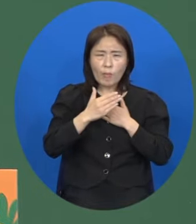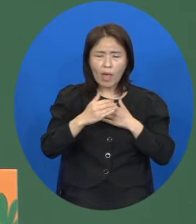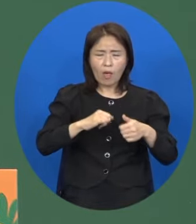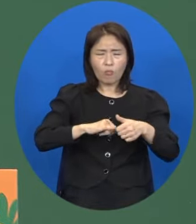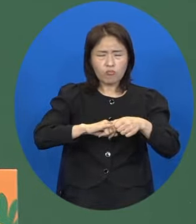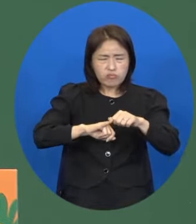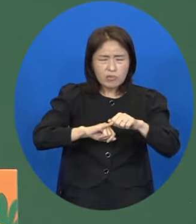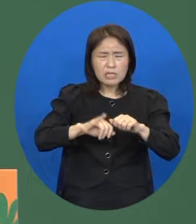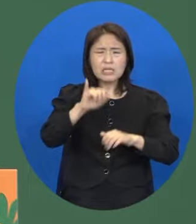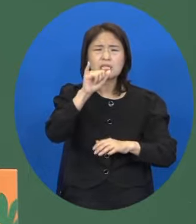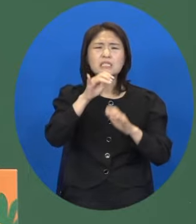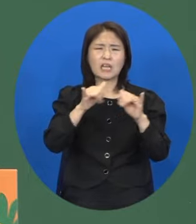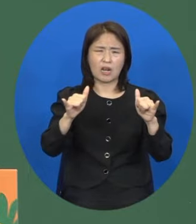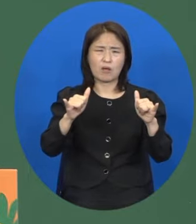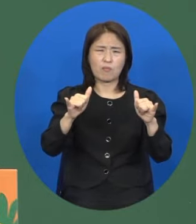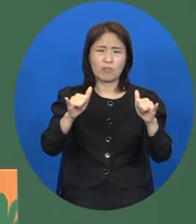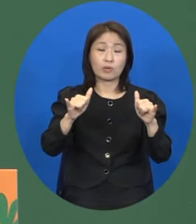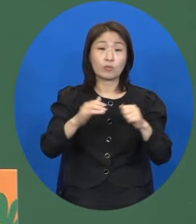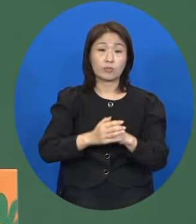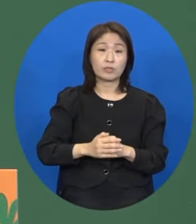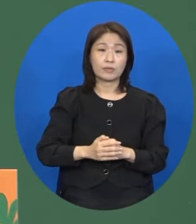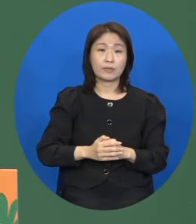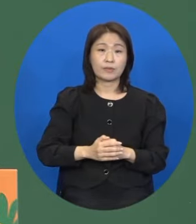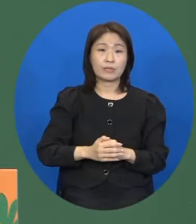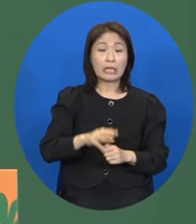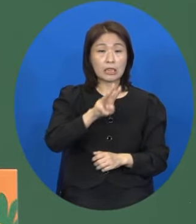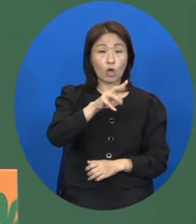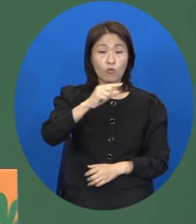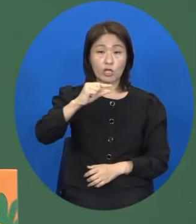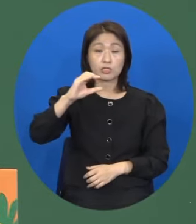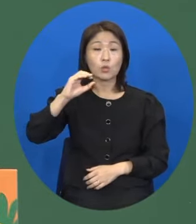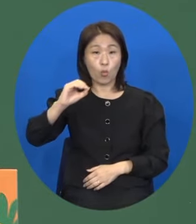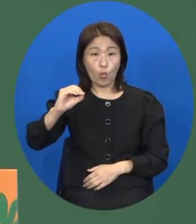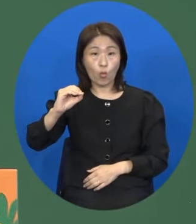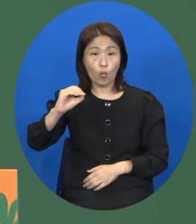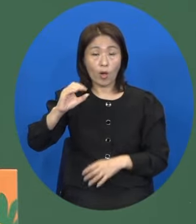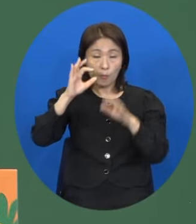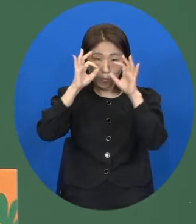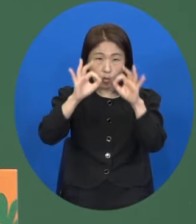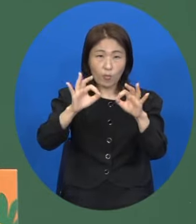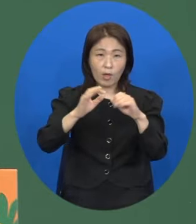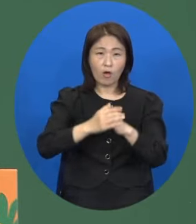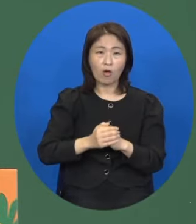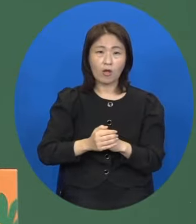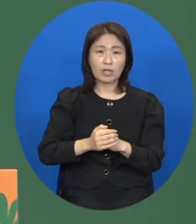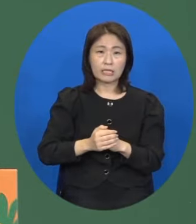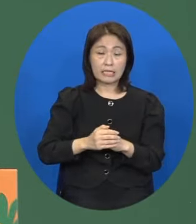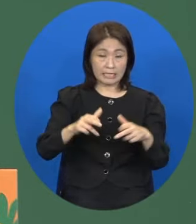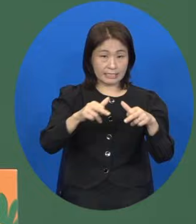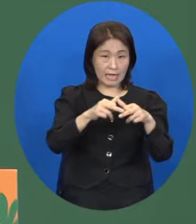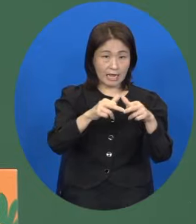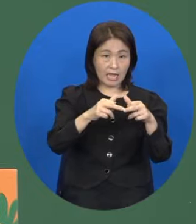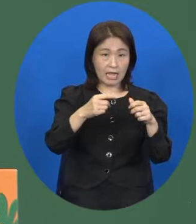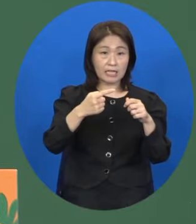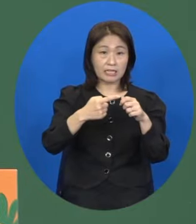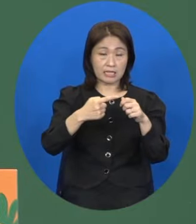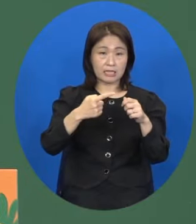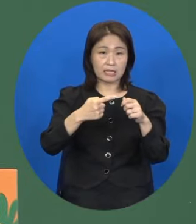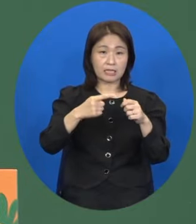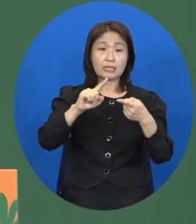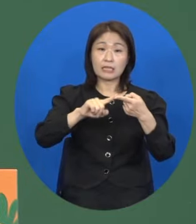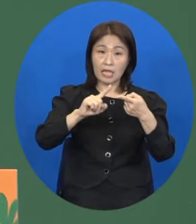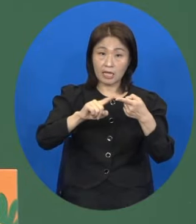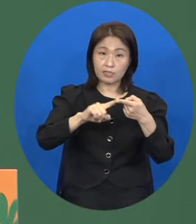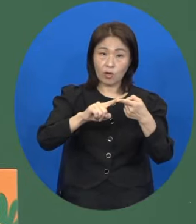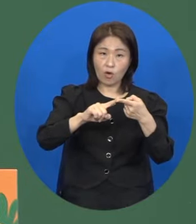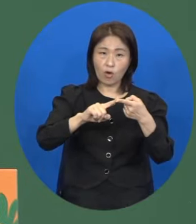측면으로 이해하고 있습니다. 그래서 세계보건기구에서도 장애를 의학적으로 불능이나 불구가 있어 복구돼야